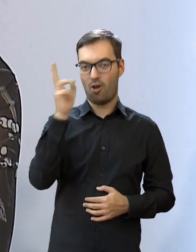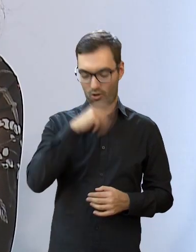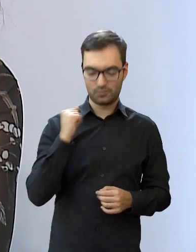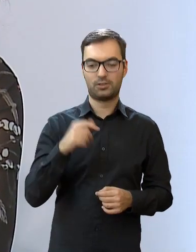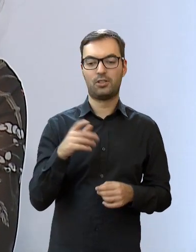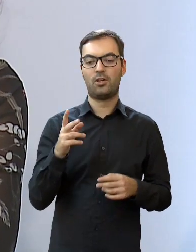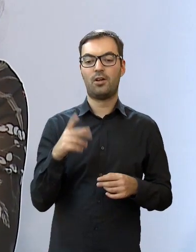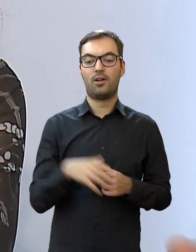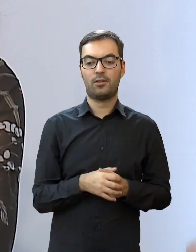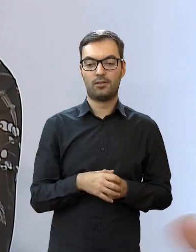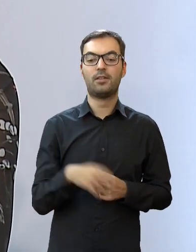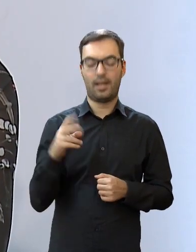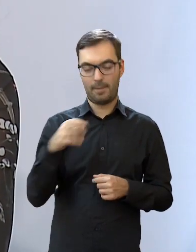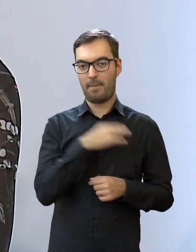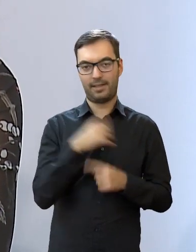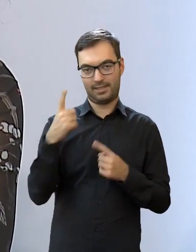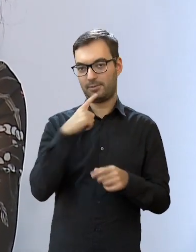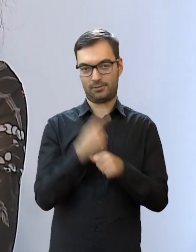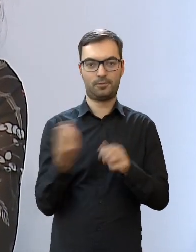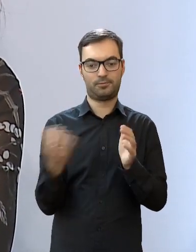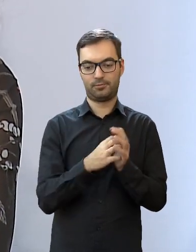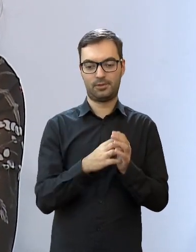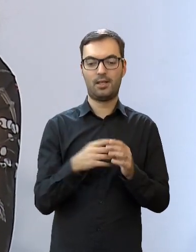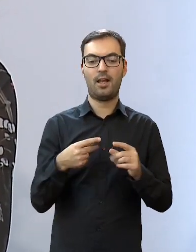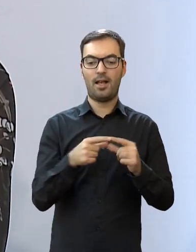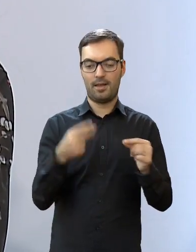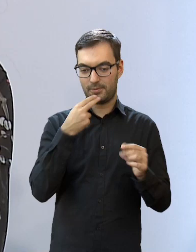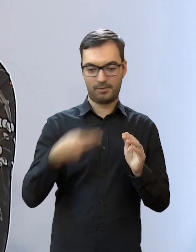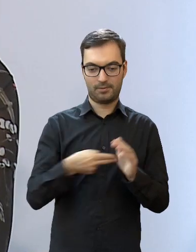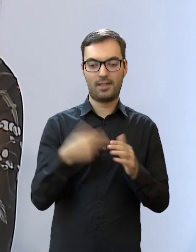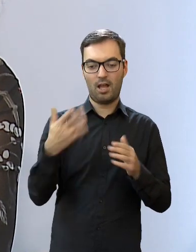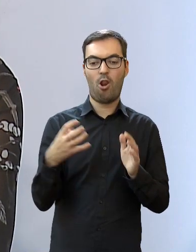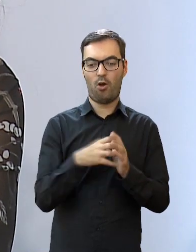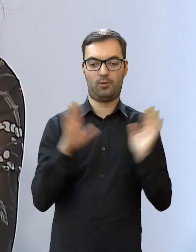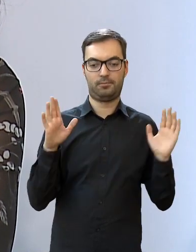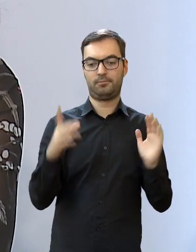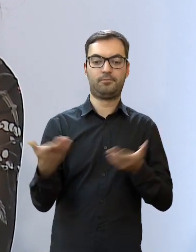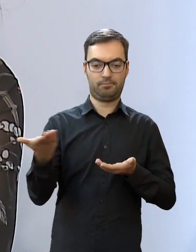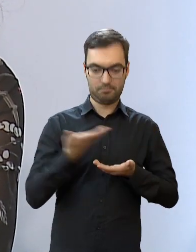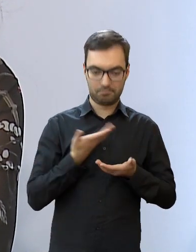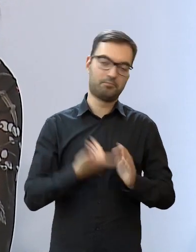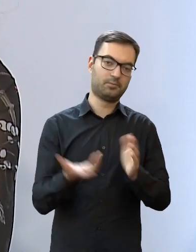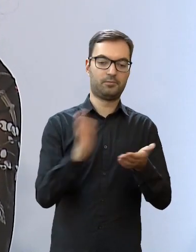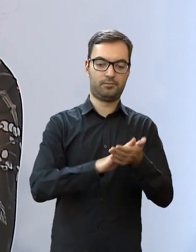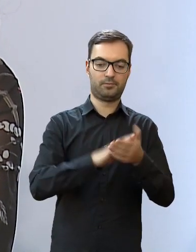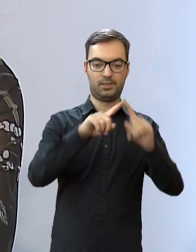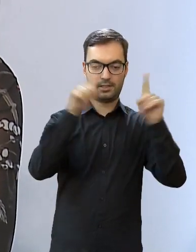komitet dołączył to logo. Dokładnie na pendrive'ie przynosiły komitety i takie, takie loga były zamieszczane.